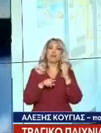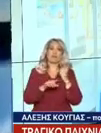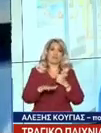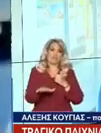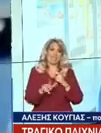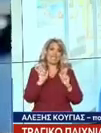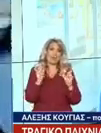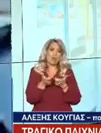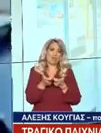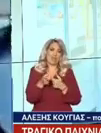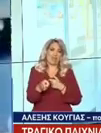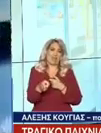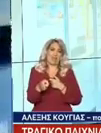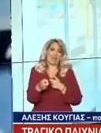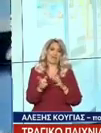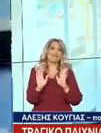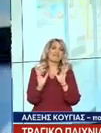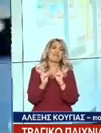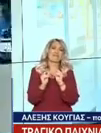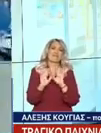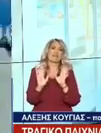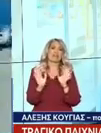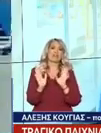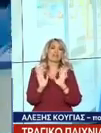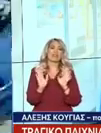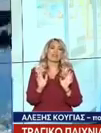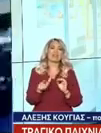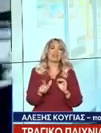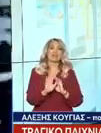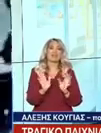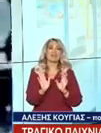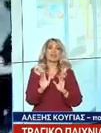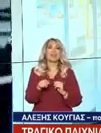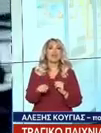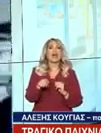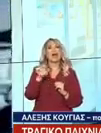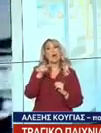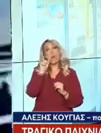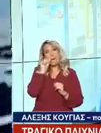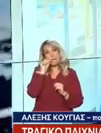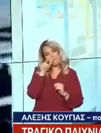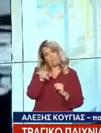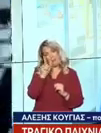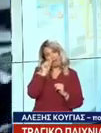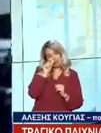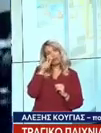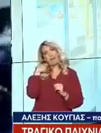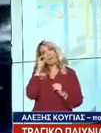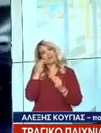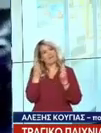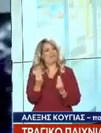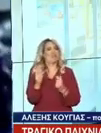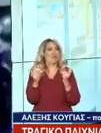περιοχής. Μην το συζητάτε. Βέβαια, αυτό ήταν ένα έγκλημα που θεωρήθηκε ότι σε εκείνο το